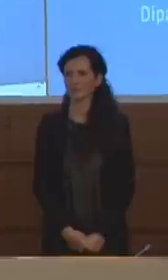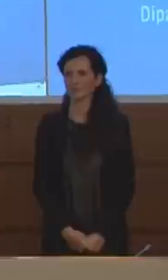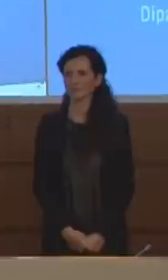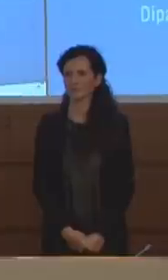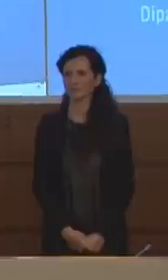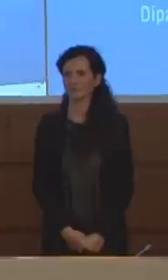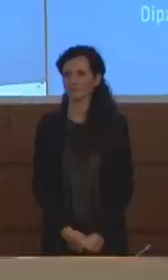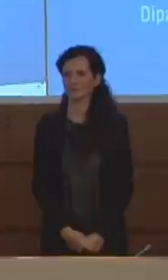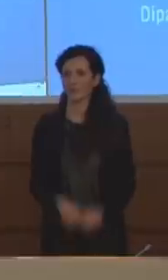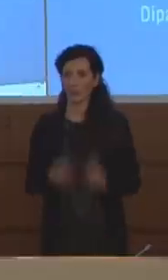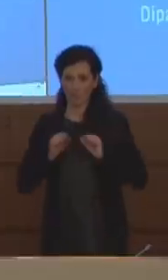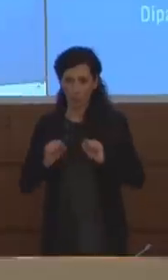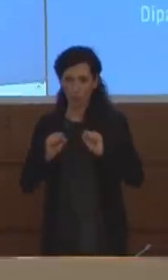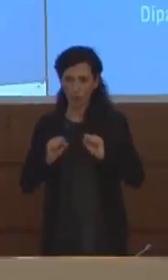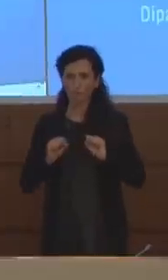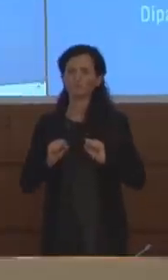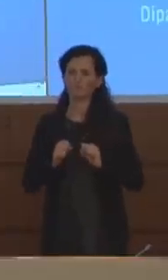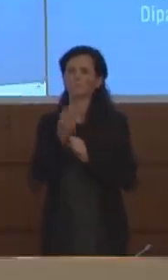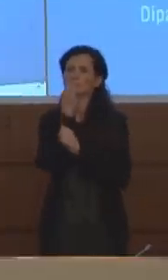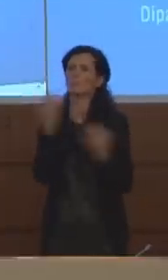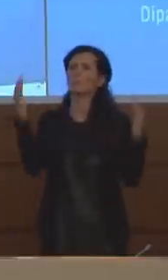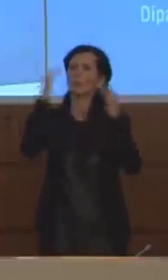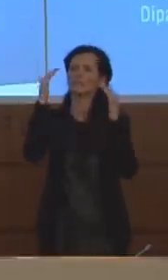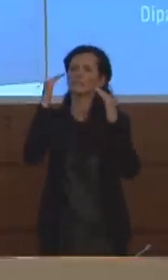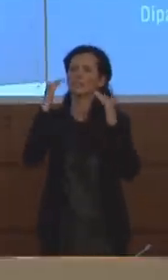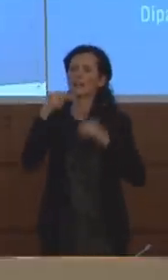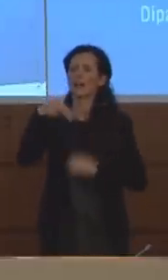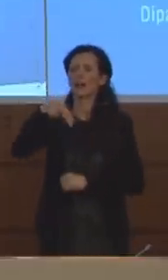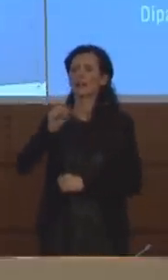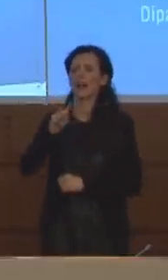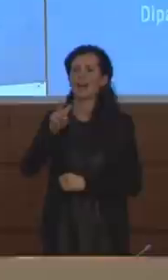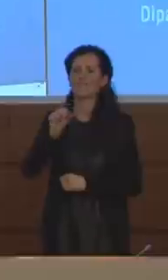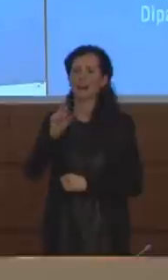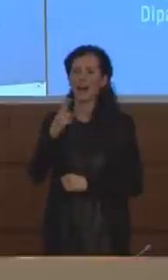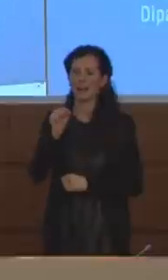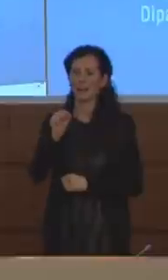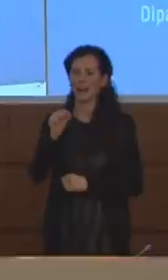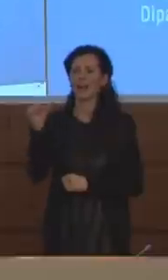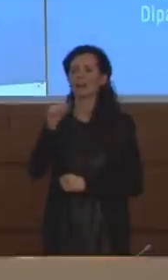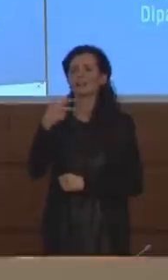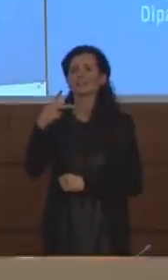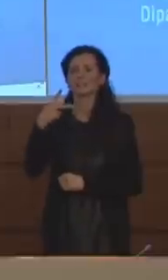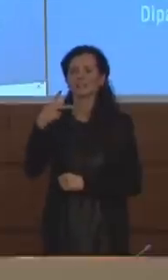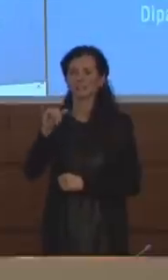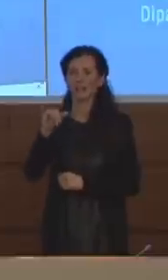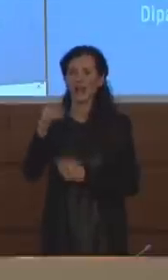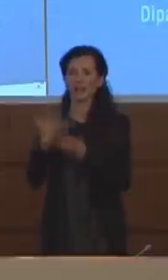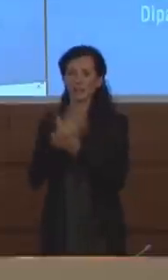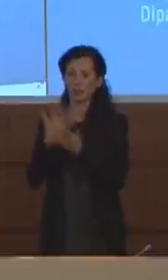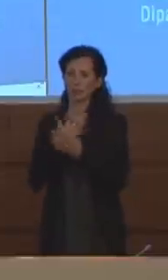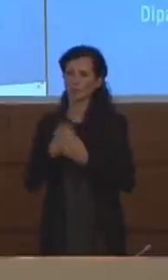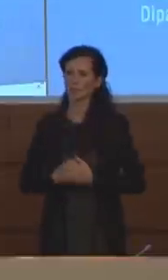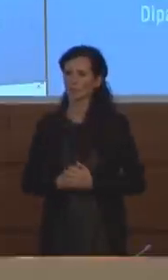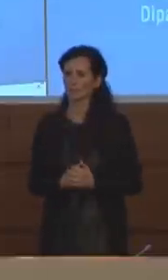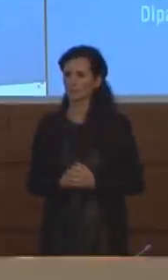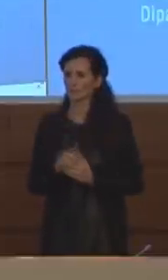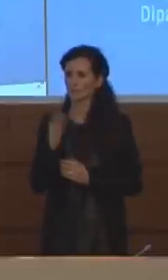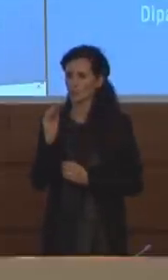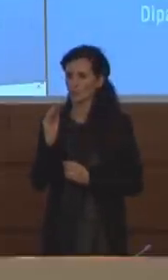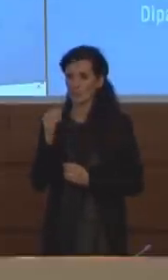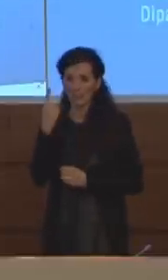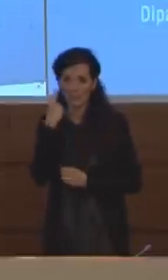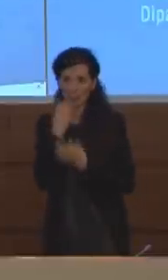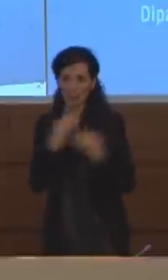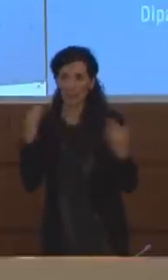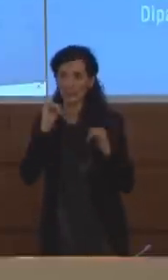e posso buonasera sono una barra dell'agenzia di stampa asca news e si è sentito si